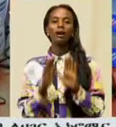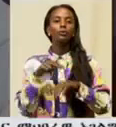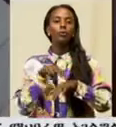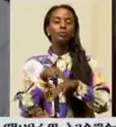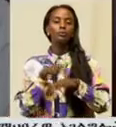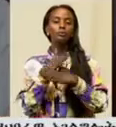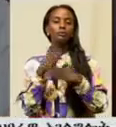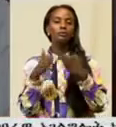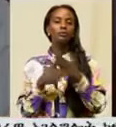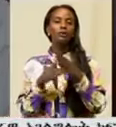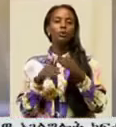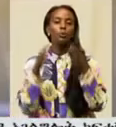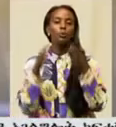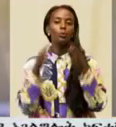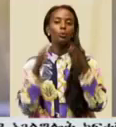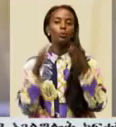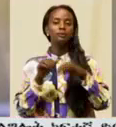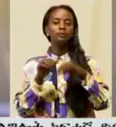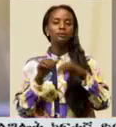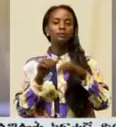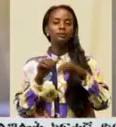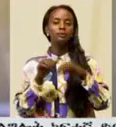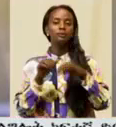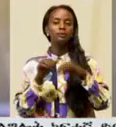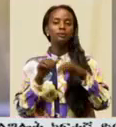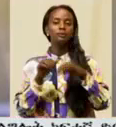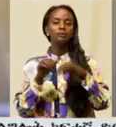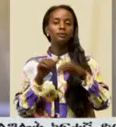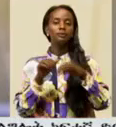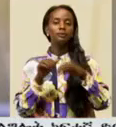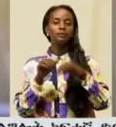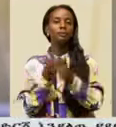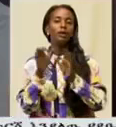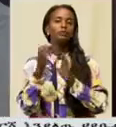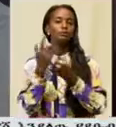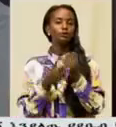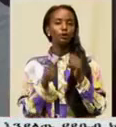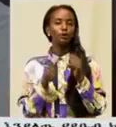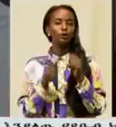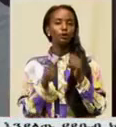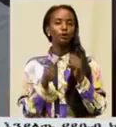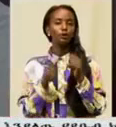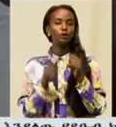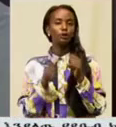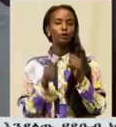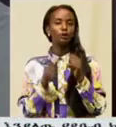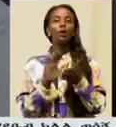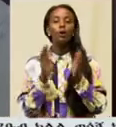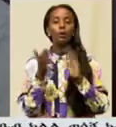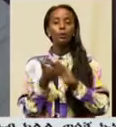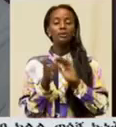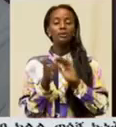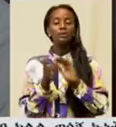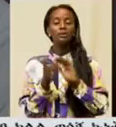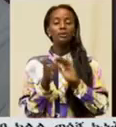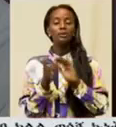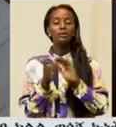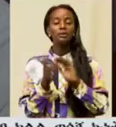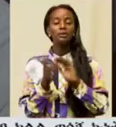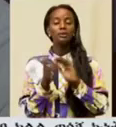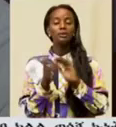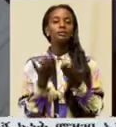ጉዳይ ወሳኝ ተልእኳችን ነው። የእኛ ተቋም ተልእኮ ድጋፍና ክትትል ማድረግ ብቻ እንደሆነ እንዲረዱ ከማድረግ